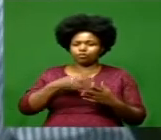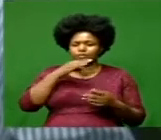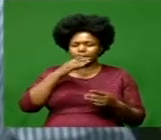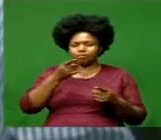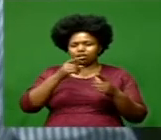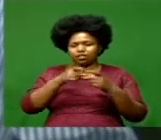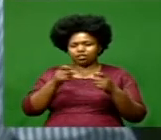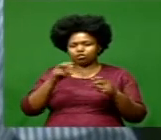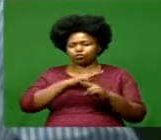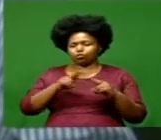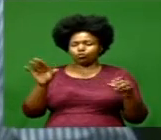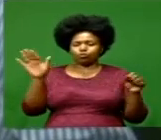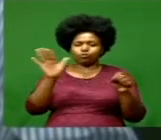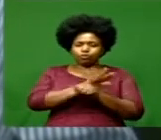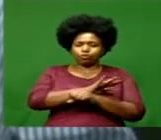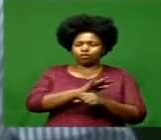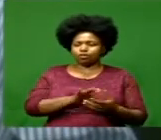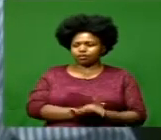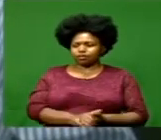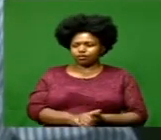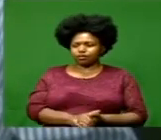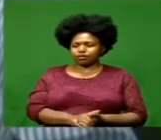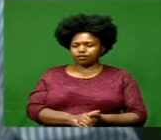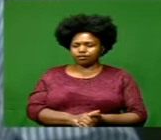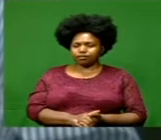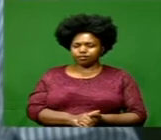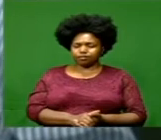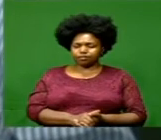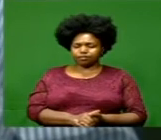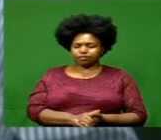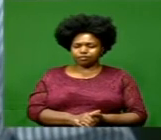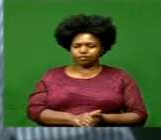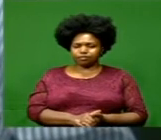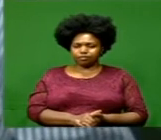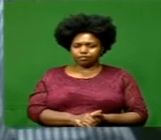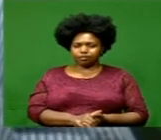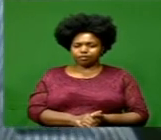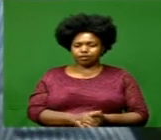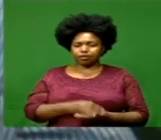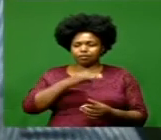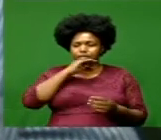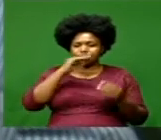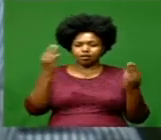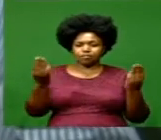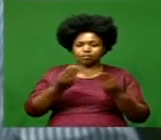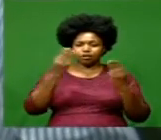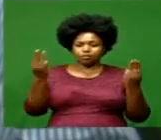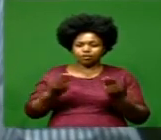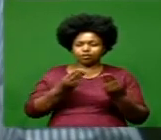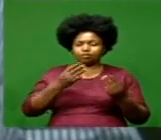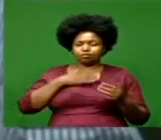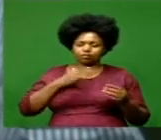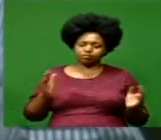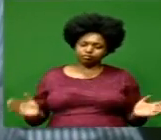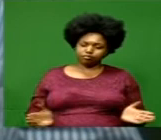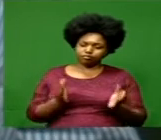kulja wabeng shito emlagetfu fabriz aka sigo fele la manenga kul soo sive se maswad nyeskutad asambe